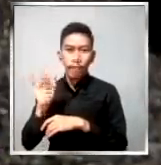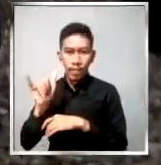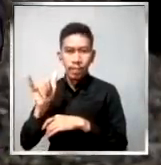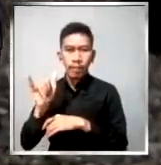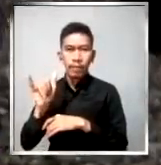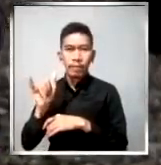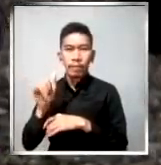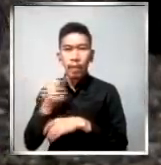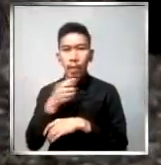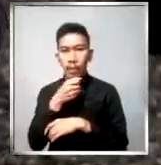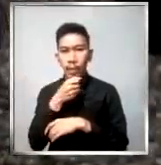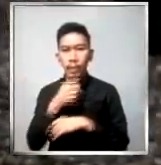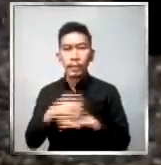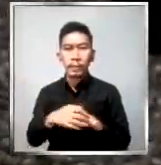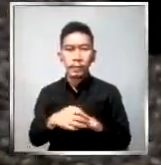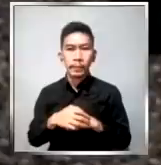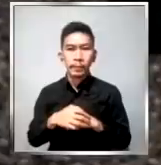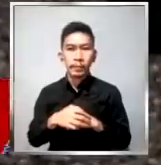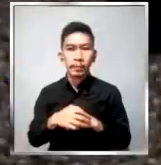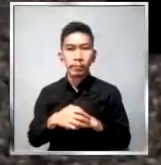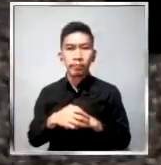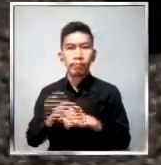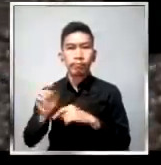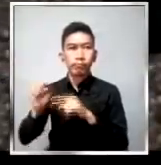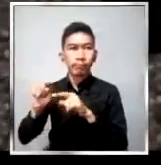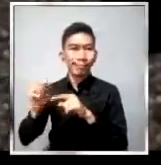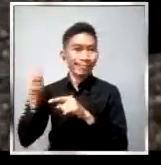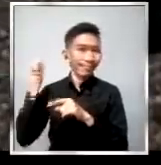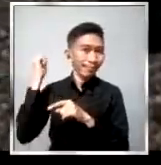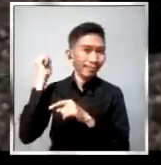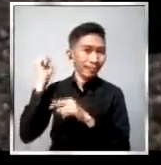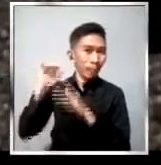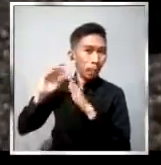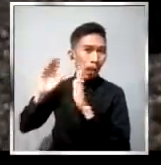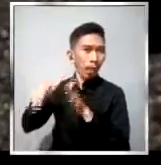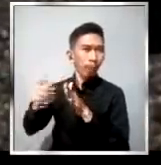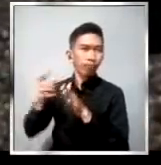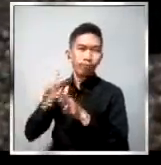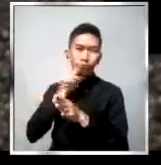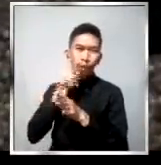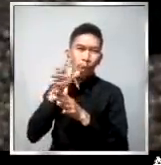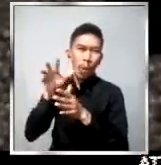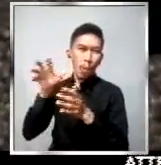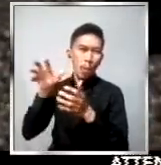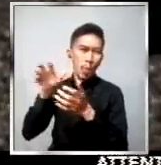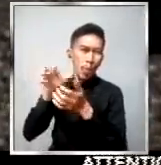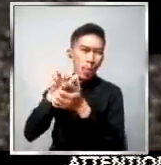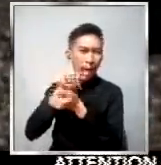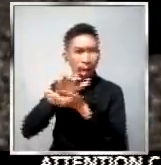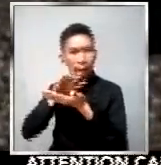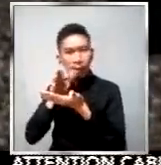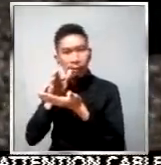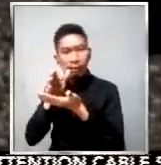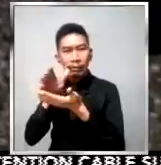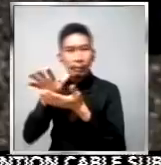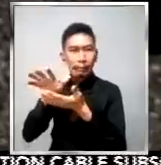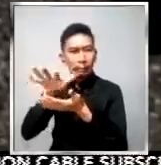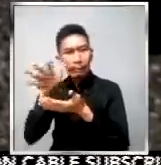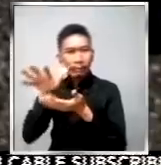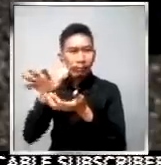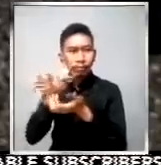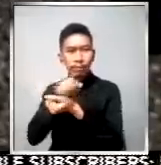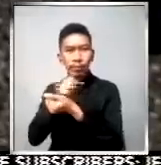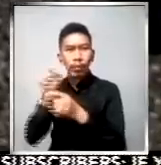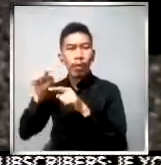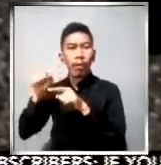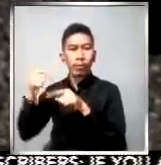Ivan, isa lang itong bahay sa aking likuran sa mga partially damaged ng along dala ng bagyong si Quinta dito nga sa baybayin ng Amaya 5 dito sa Tanza,